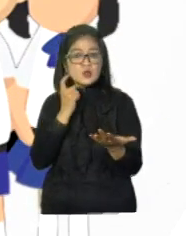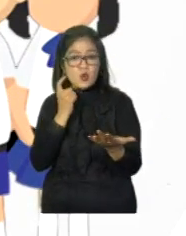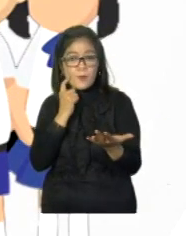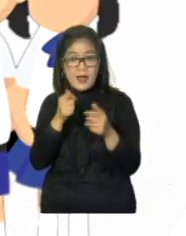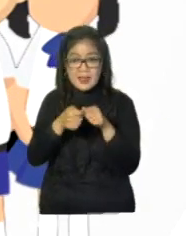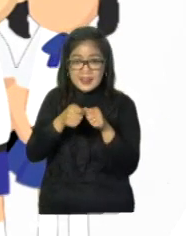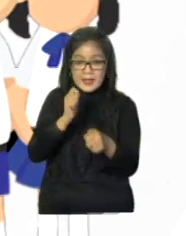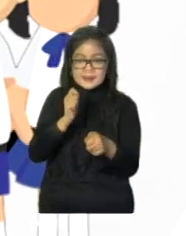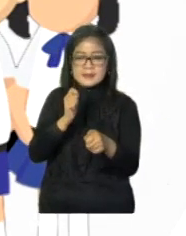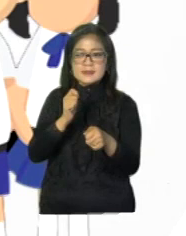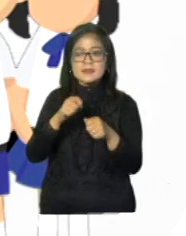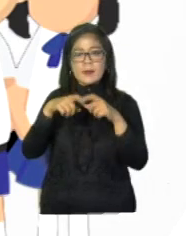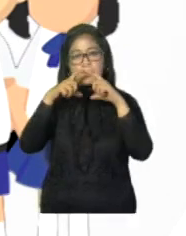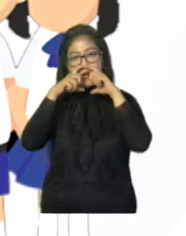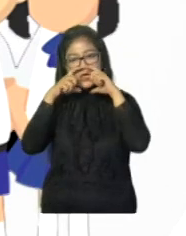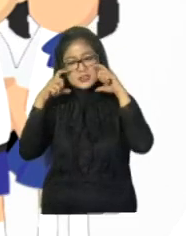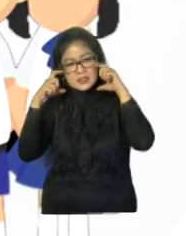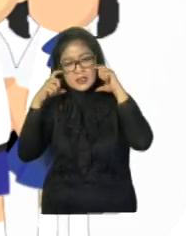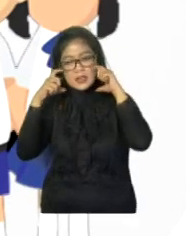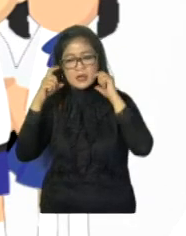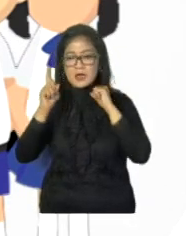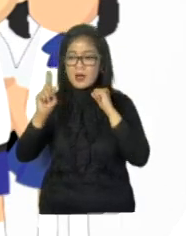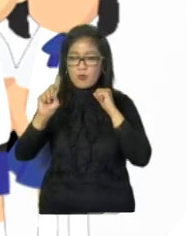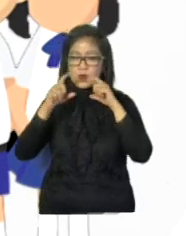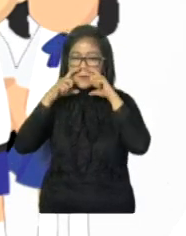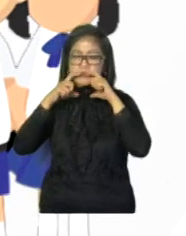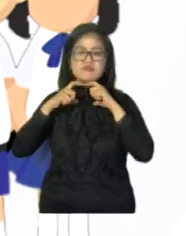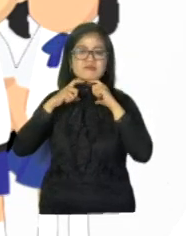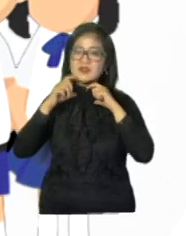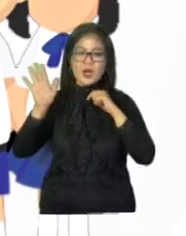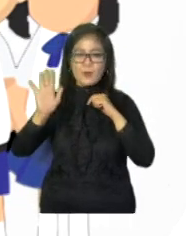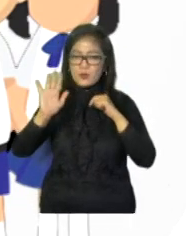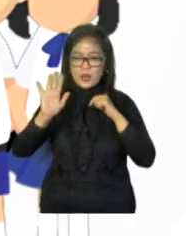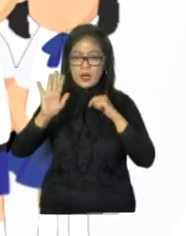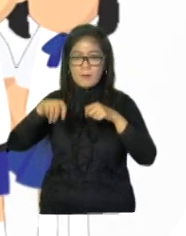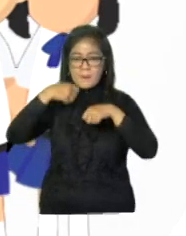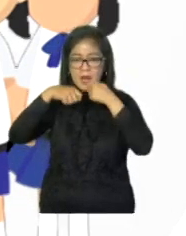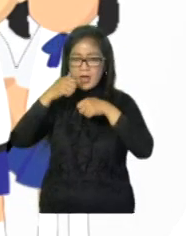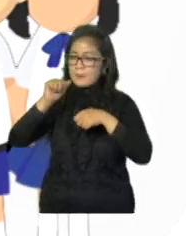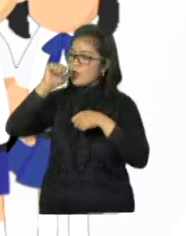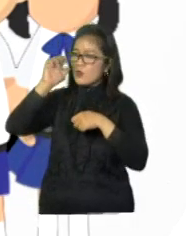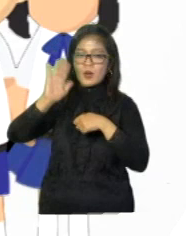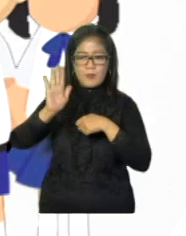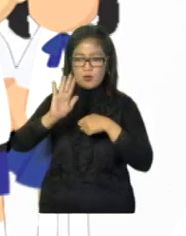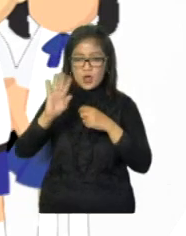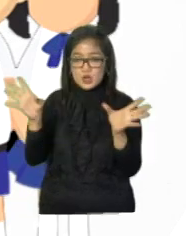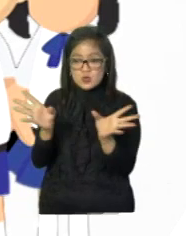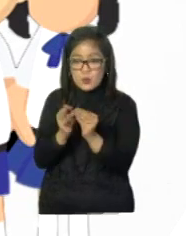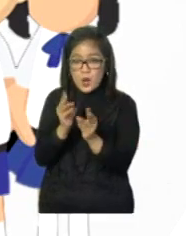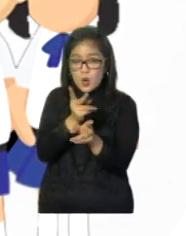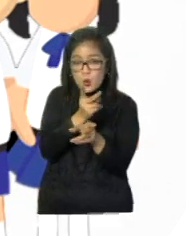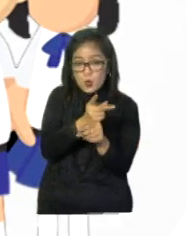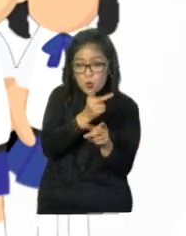diperkenankan membuka masker termasuk tidak makan dan minum. Jumlah murid dibatasi dan sekolah wajib memperhatikan ventilasi, durasi, dan